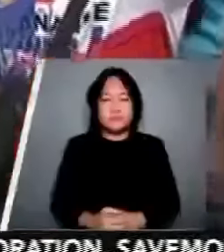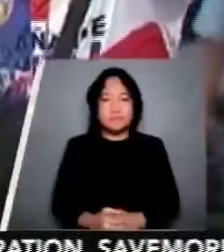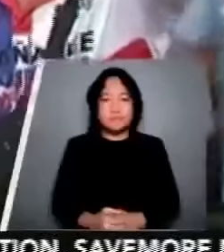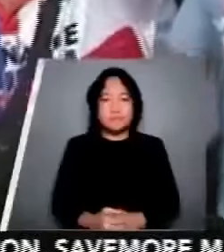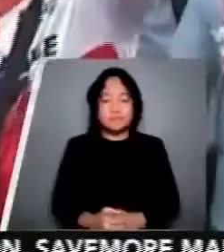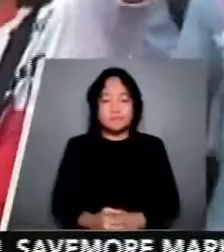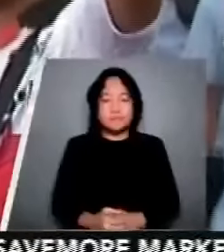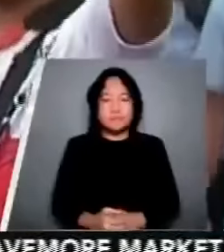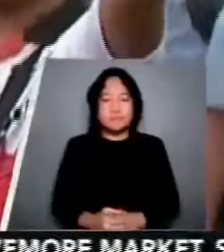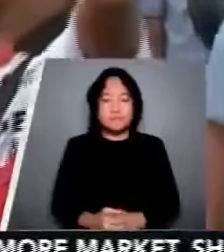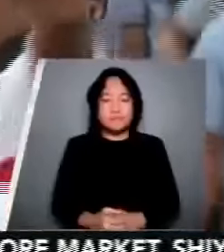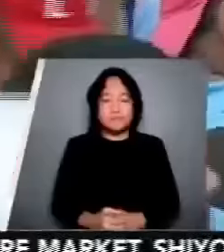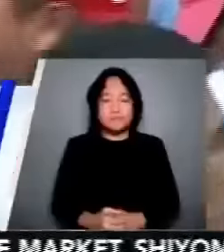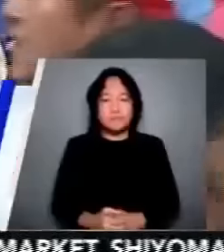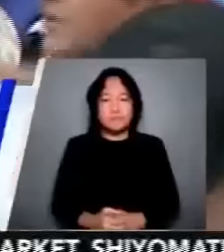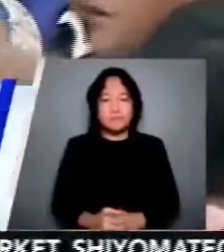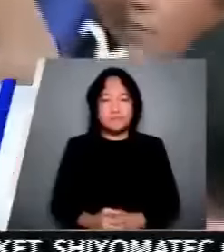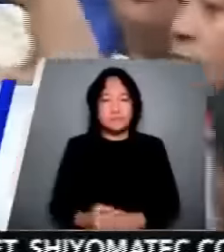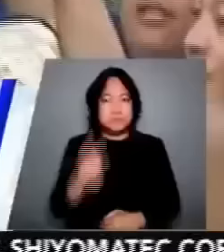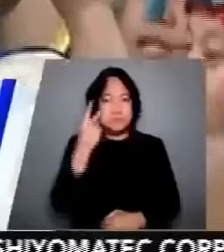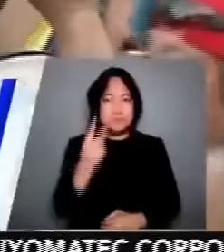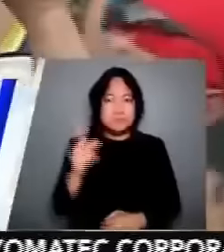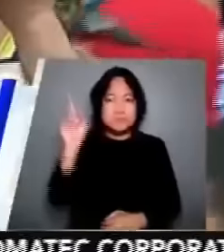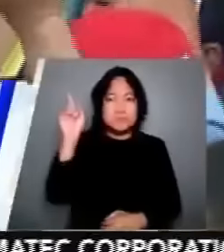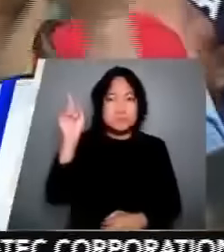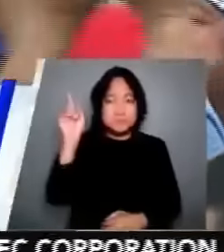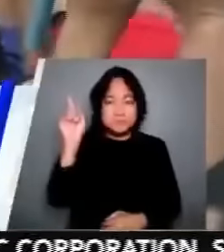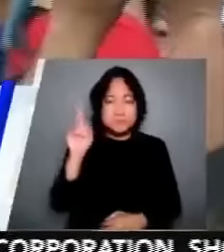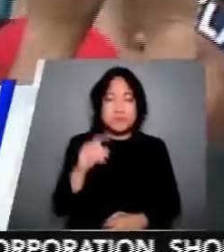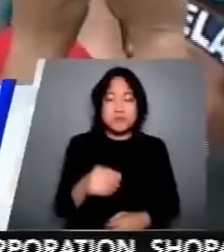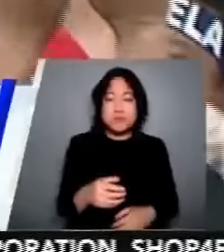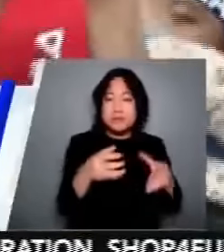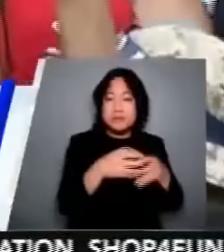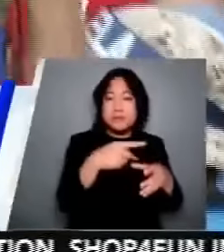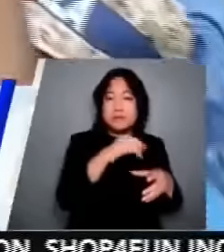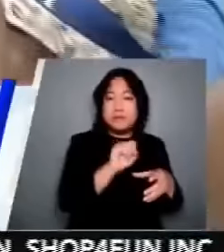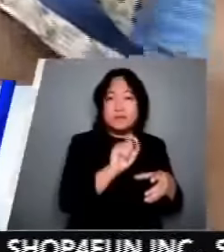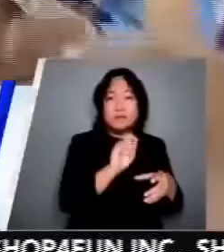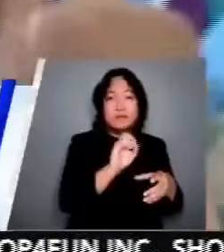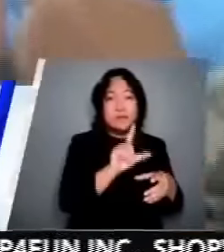Tumulak ang mga miyembro ng grupong piston at manibela sa tanggapan ng LTFRB sa Quezon City.